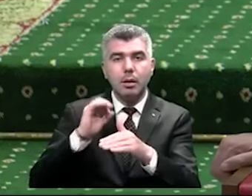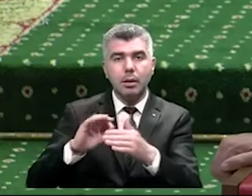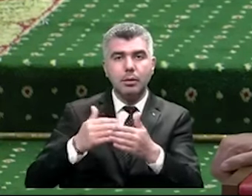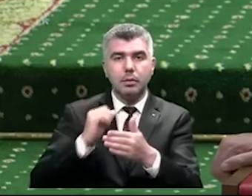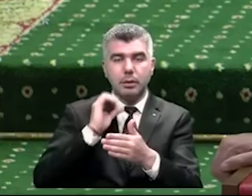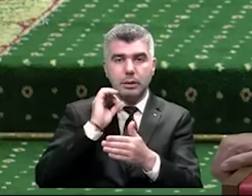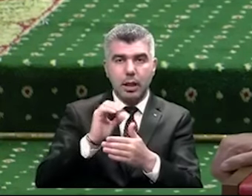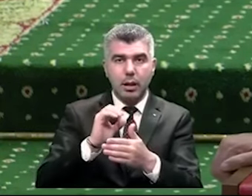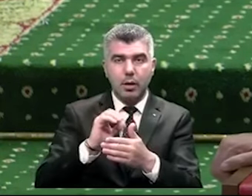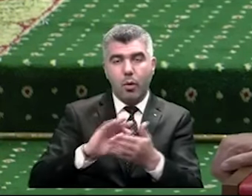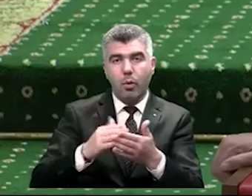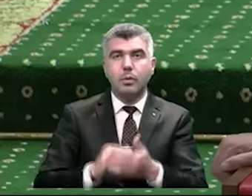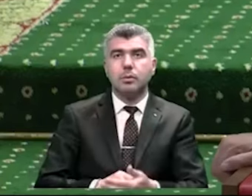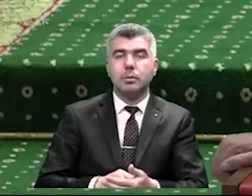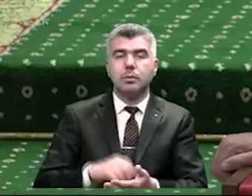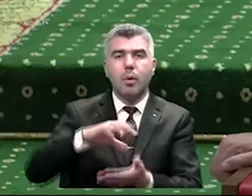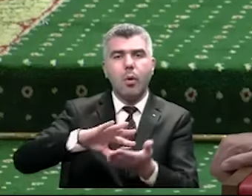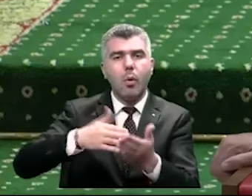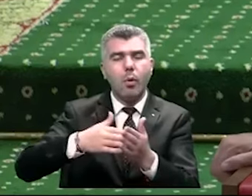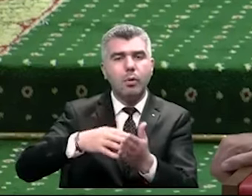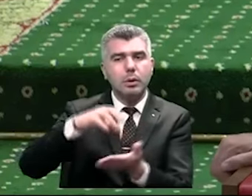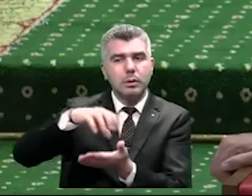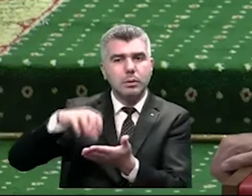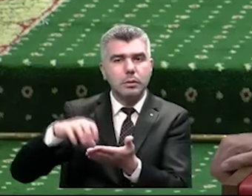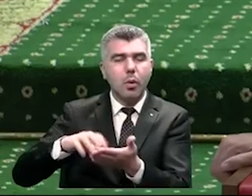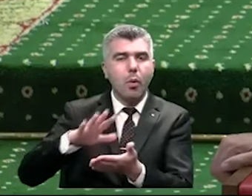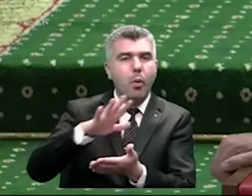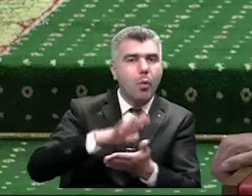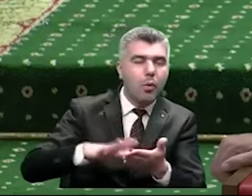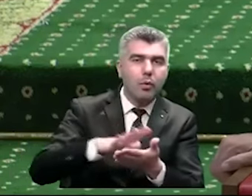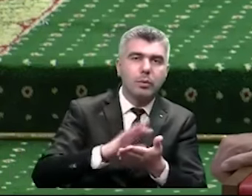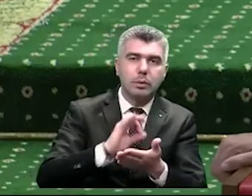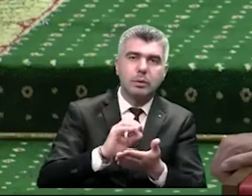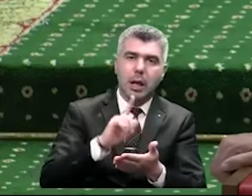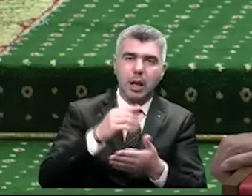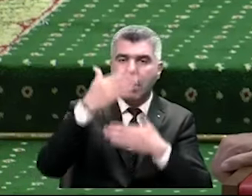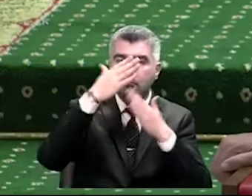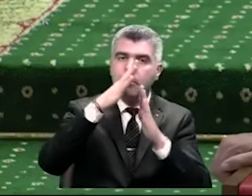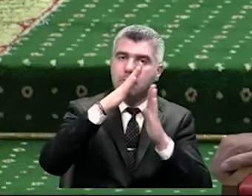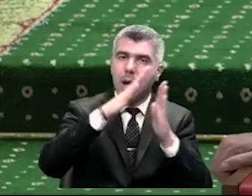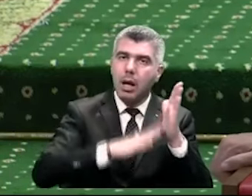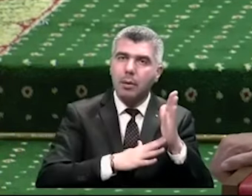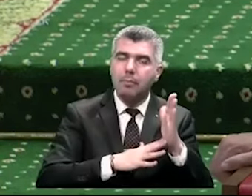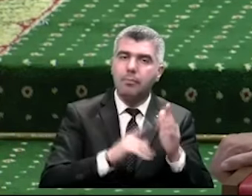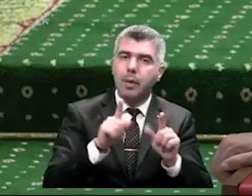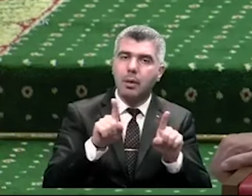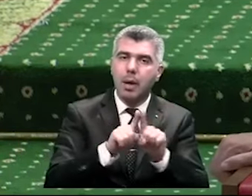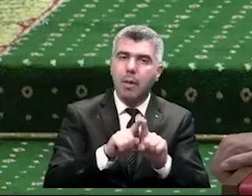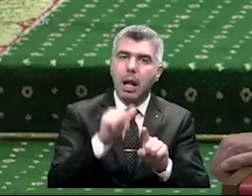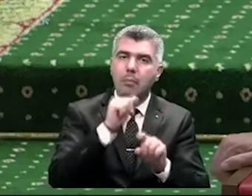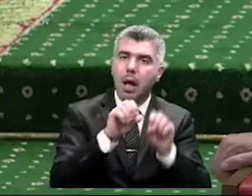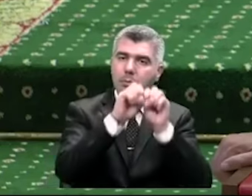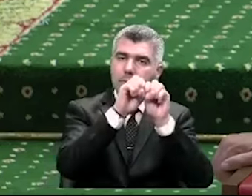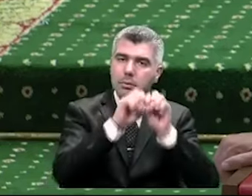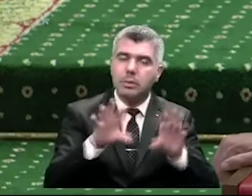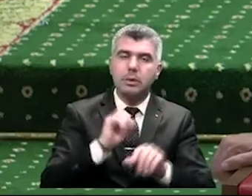المياه المعدنيه اللي غتكون في جميع المناطق قم ديال المملكه باش نضمن هذا التوزيع العادل